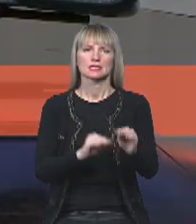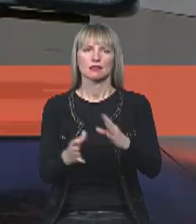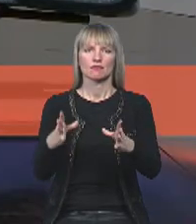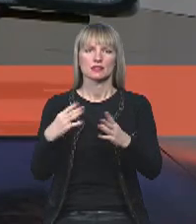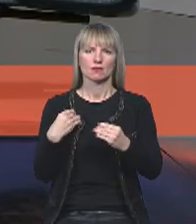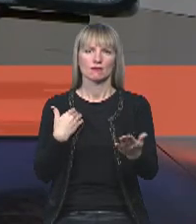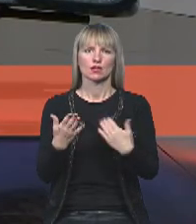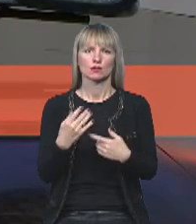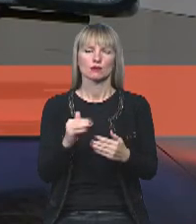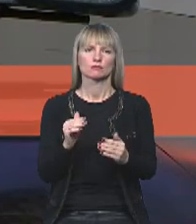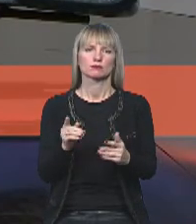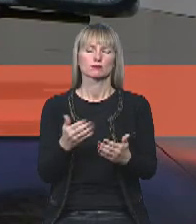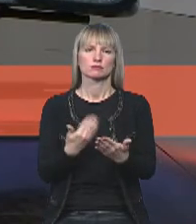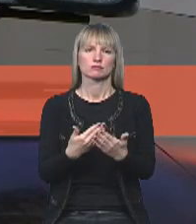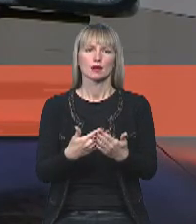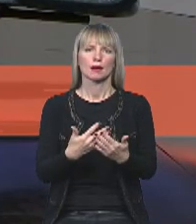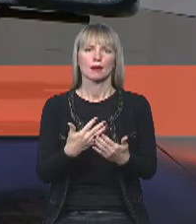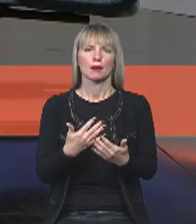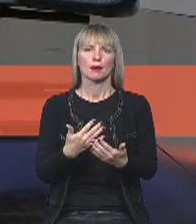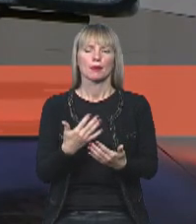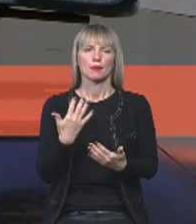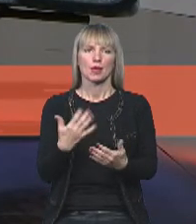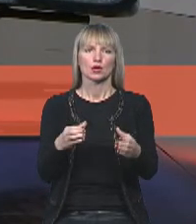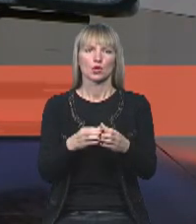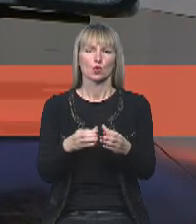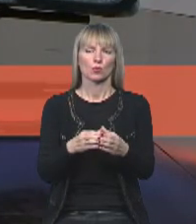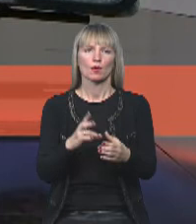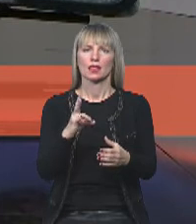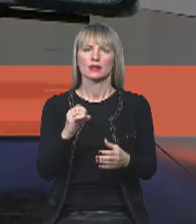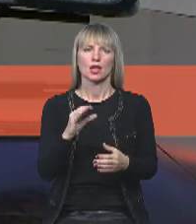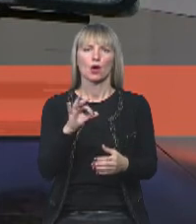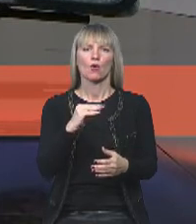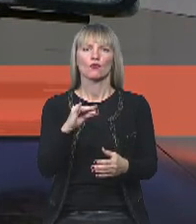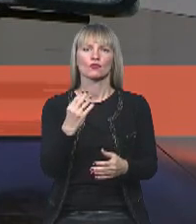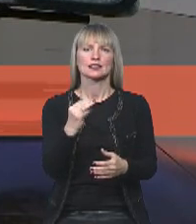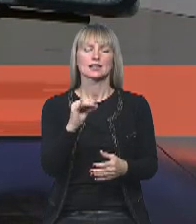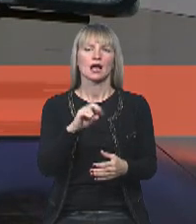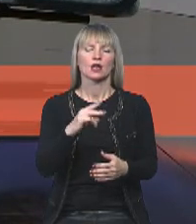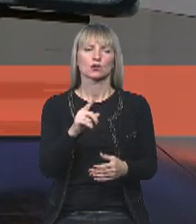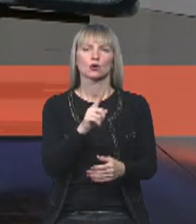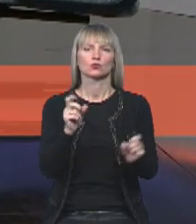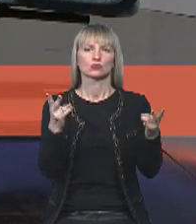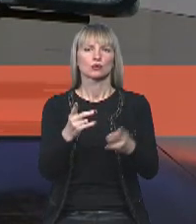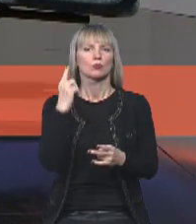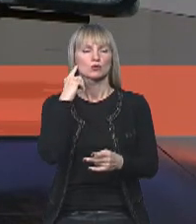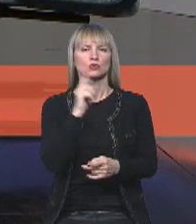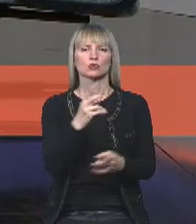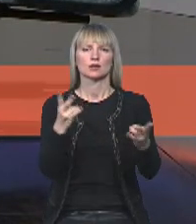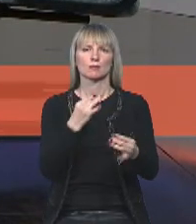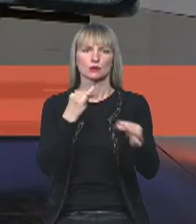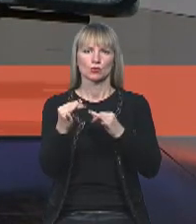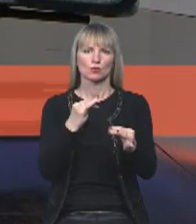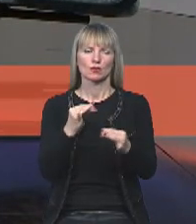взаємовідносин, то там як мінімум, так би мовити, 5 груп бенефіціарів. Кожного треба почути, з кожним треба